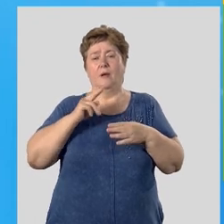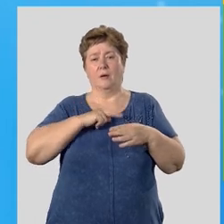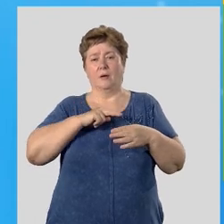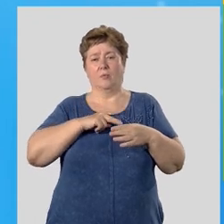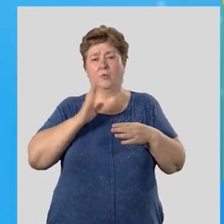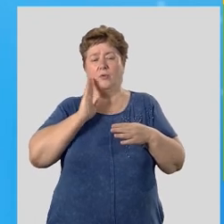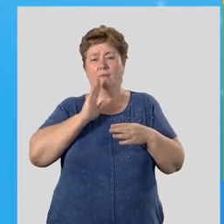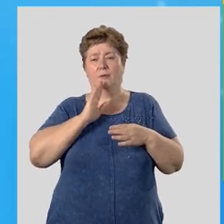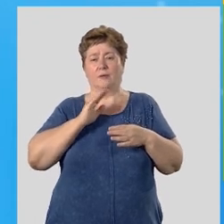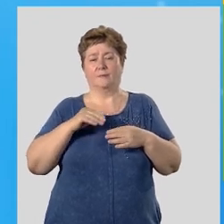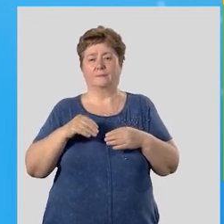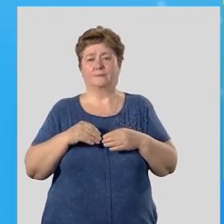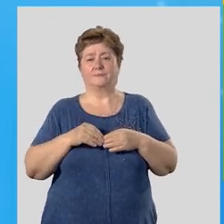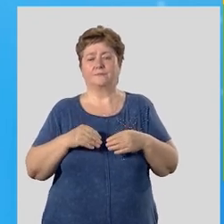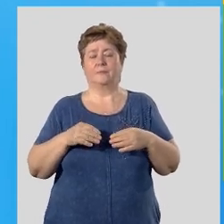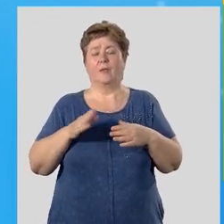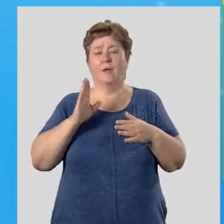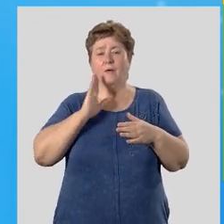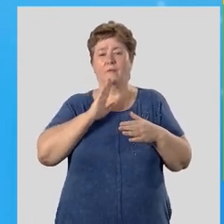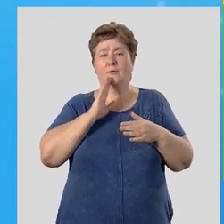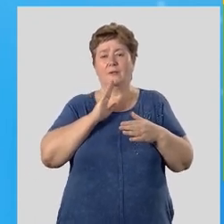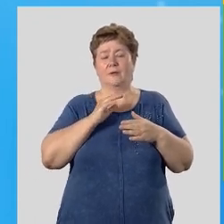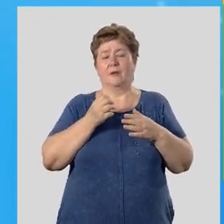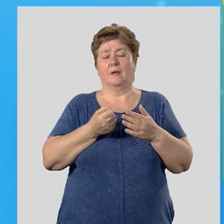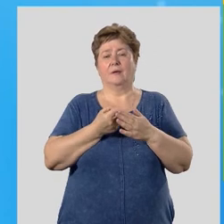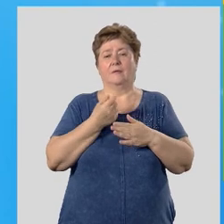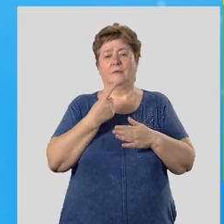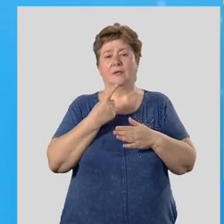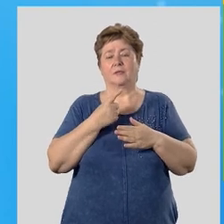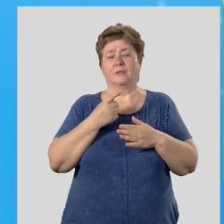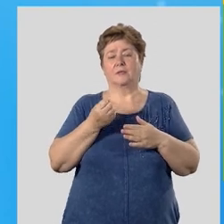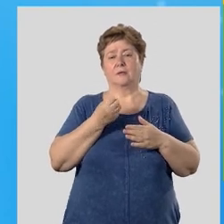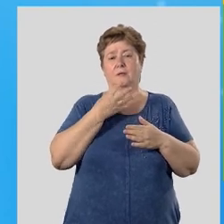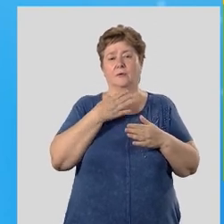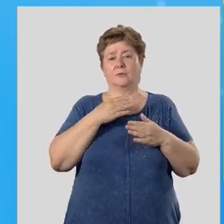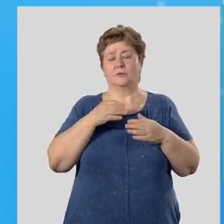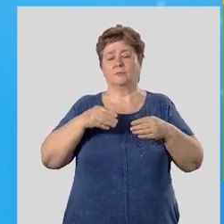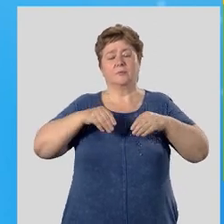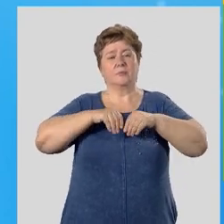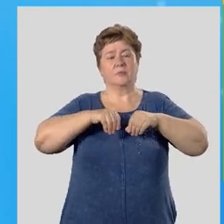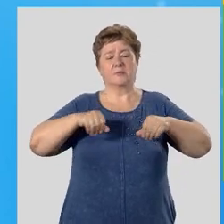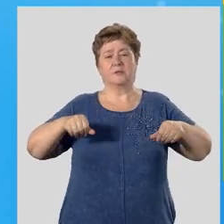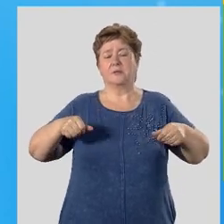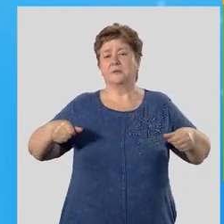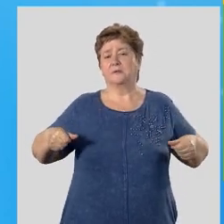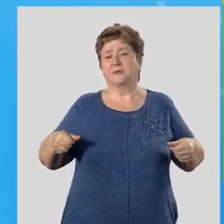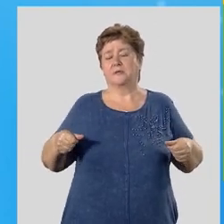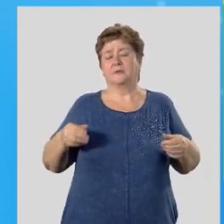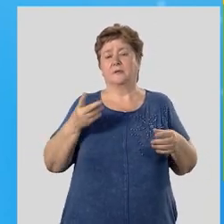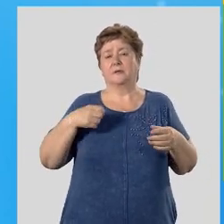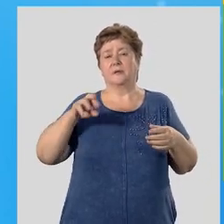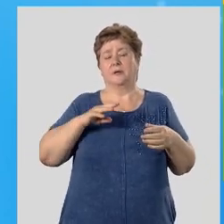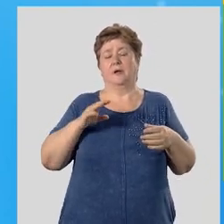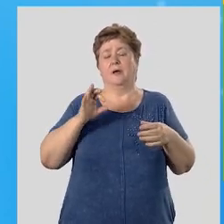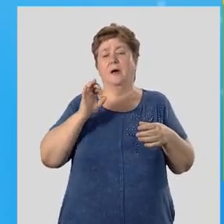функция воды. Вода является хорошим растворителем для